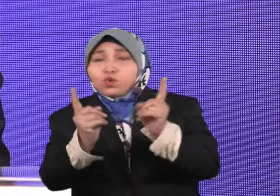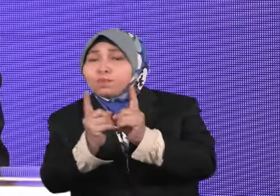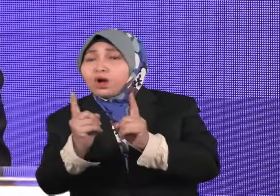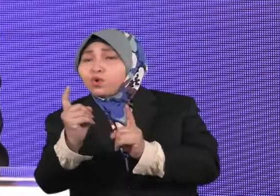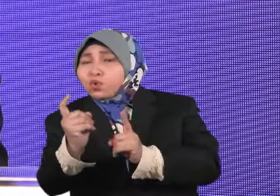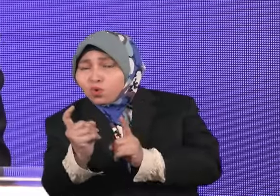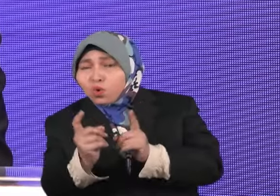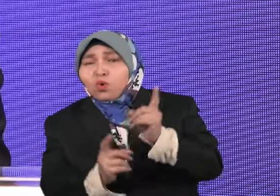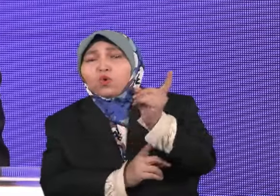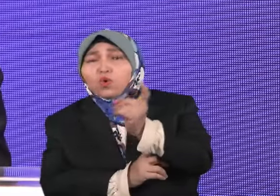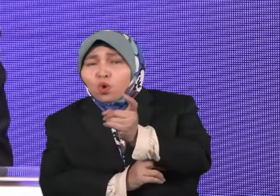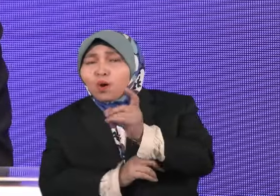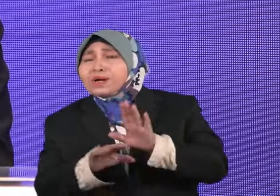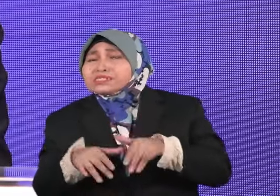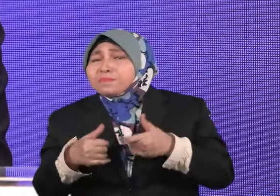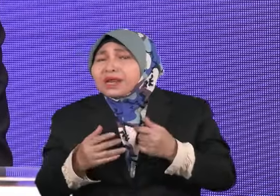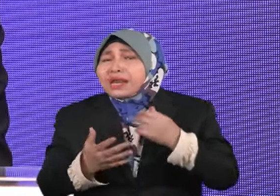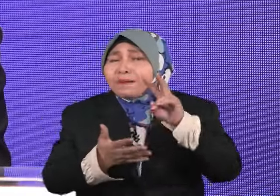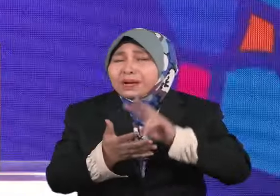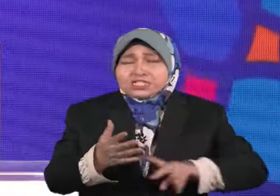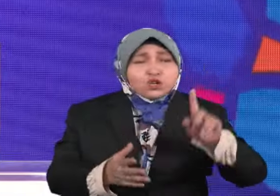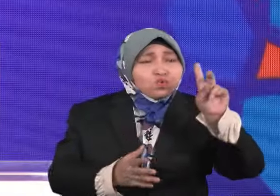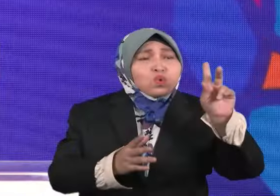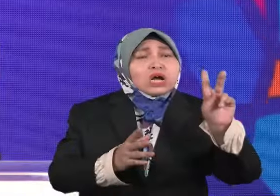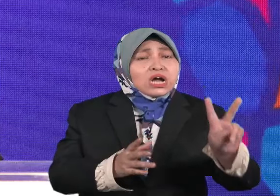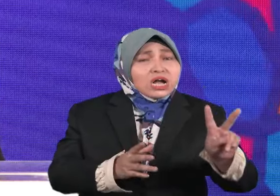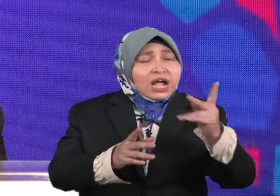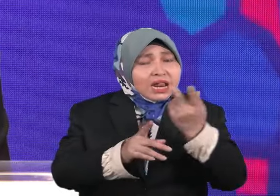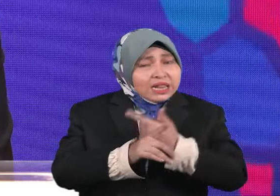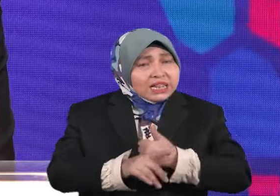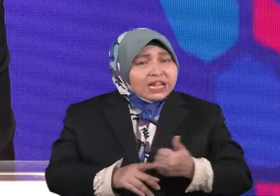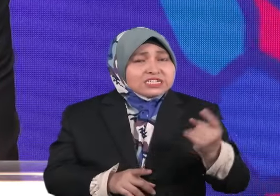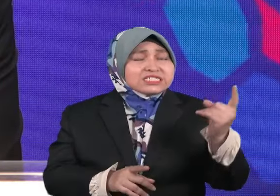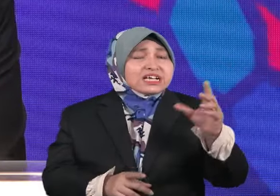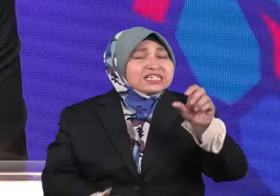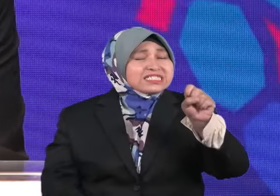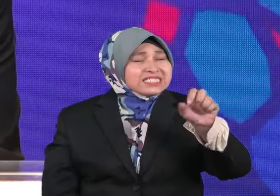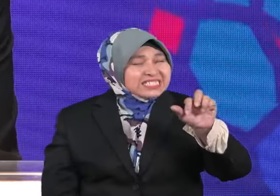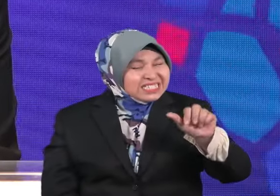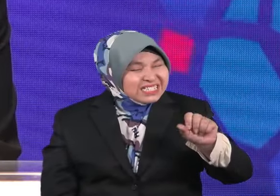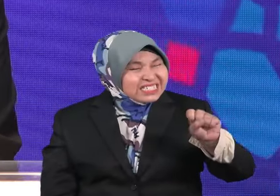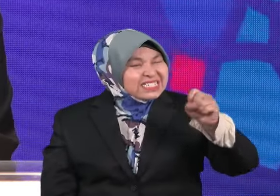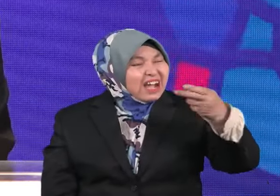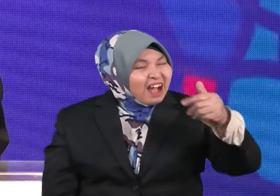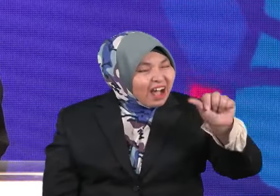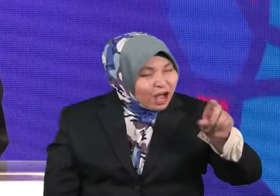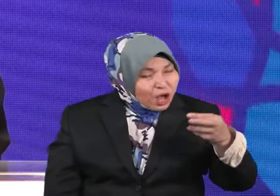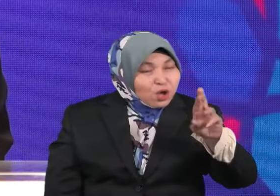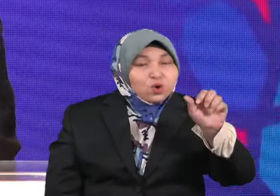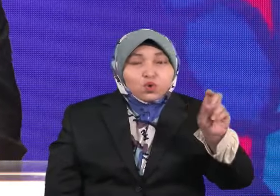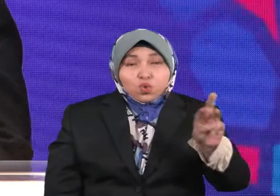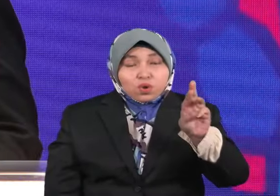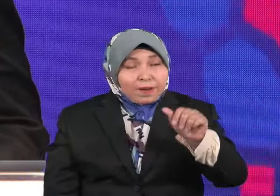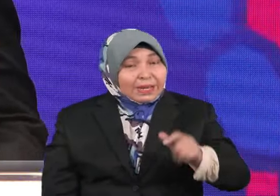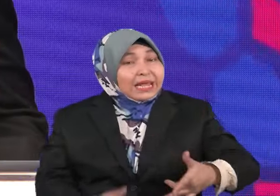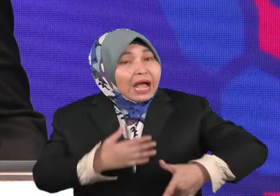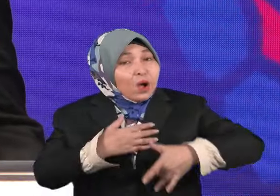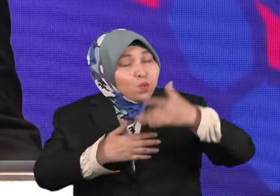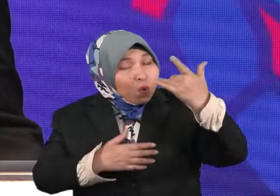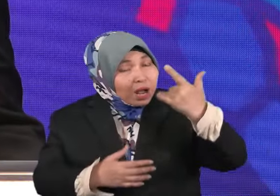bertemu Ra. Macam mana yang baca? Itulah dua kali Ra kat sini. Ujung perkataan syahrul, Ra bagi depan. Dan kemudian awal